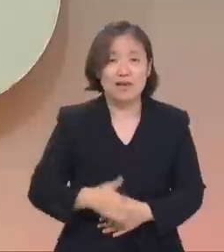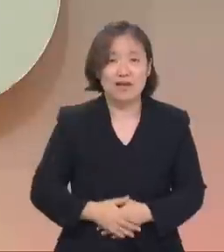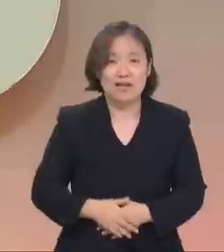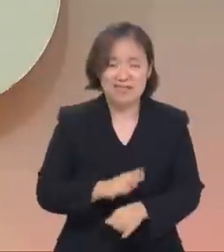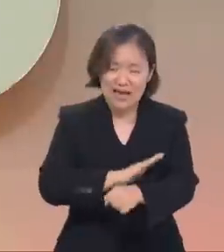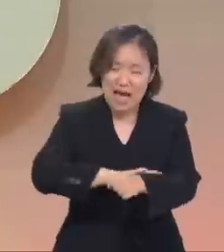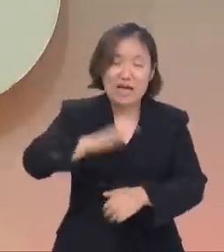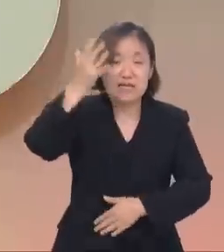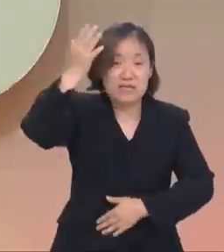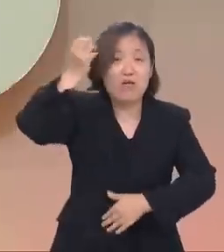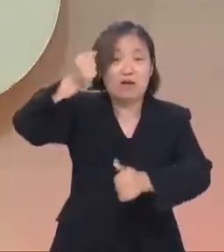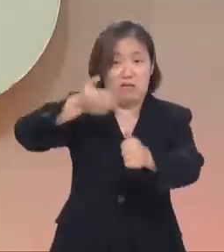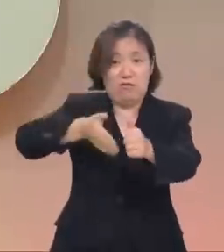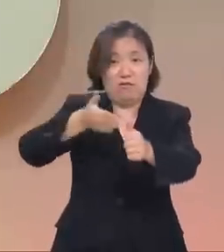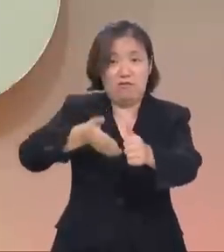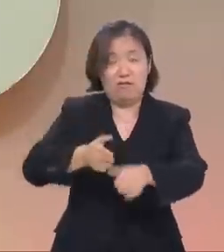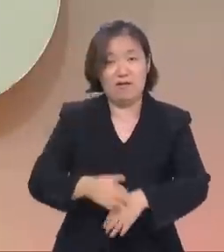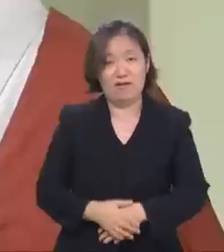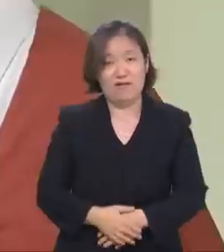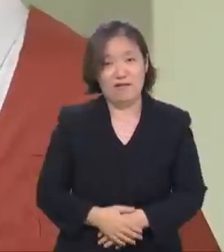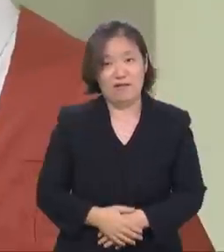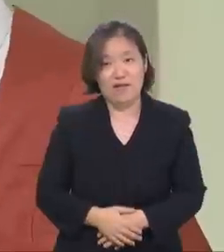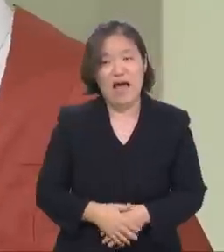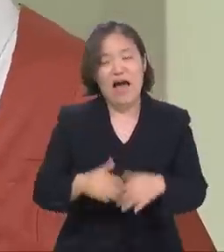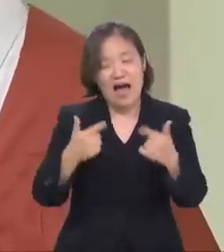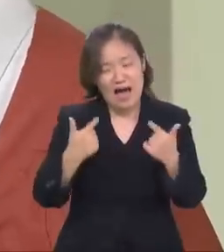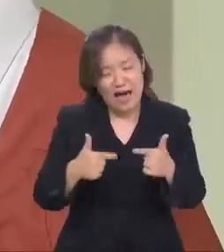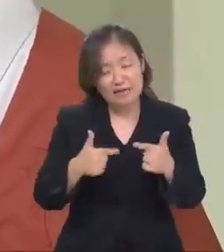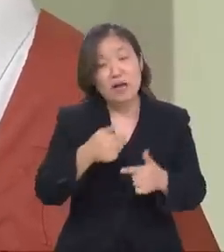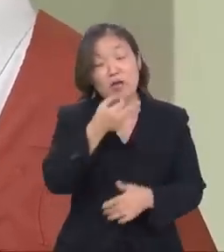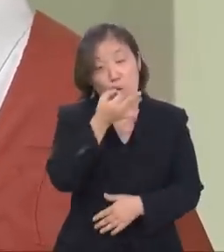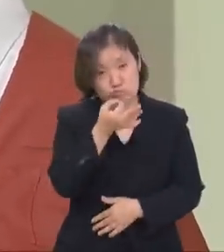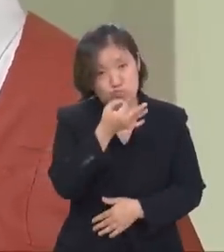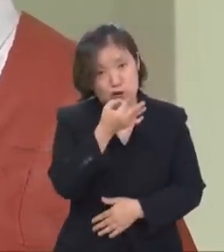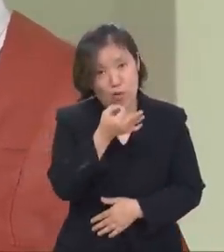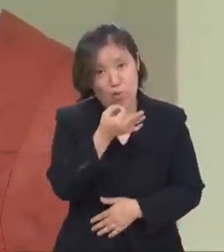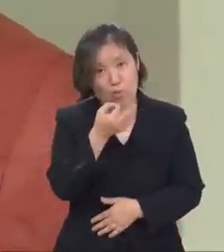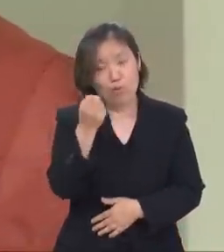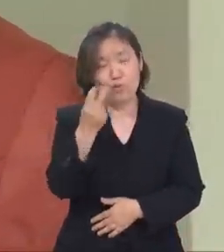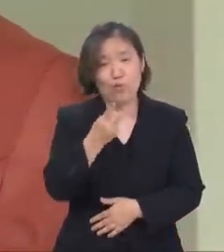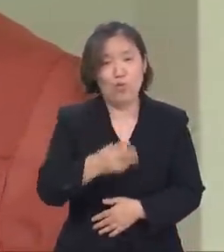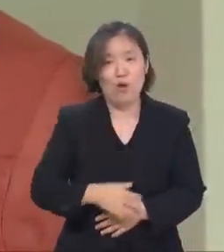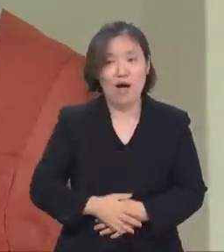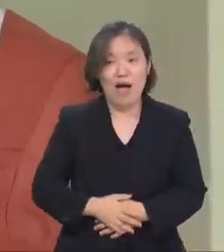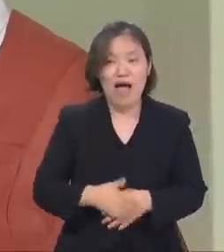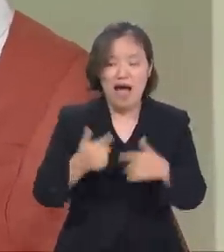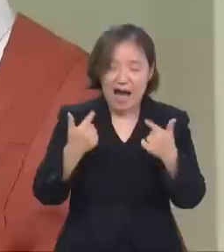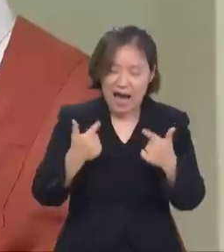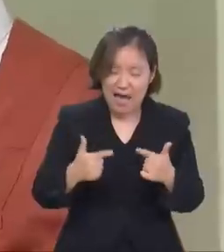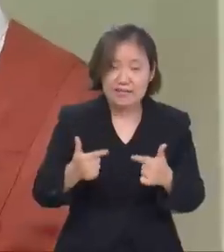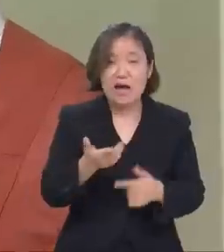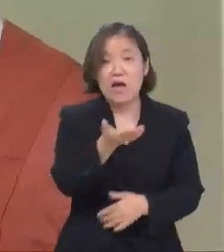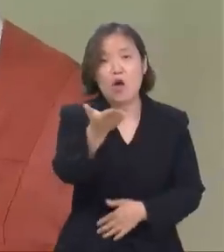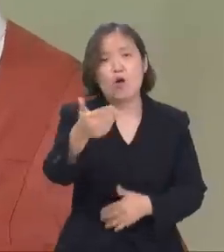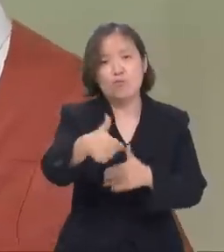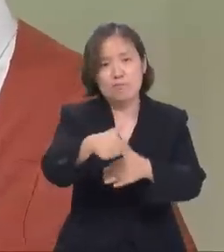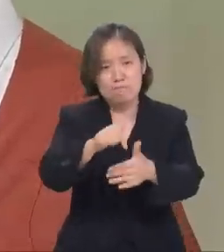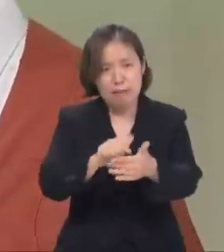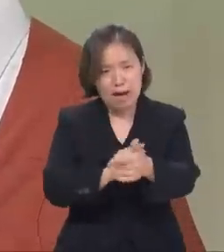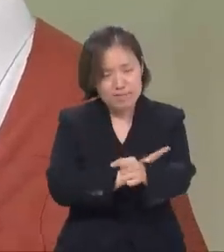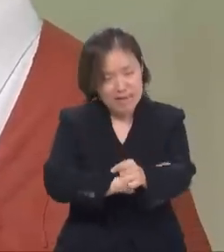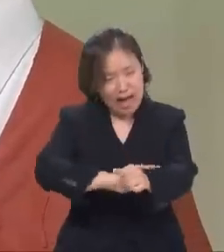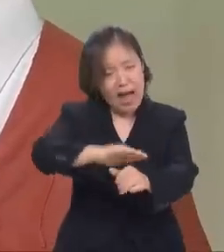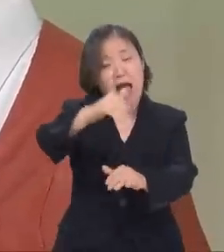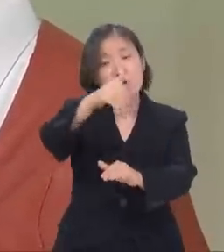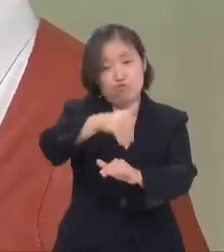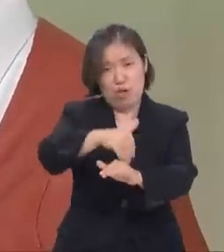것을 명심하시기 바랍니다 늘 염불하시고 늘 여러분들의 마음을